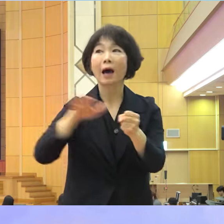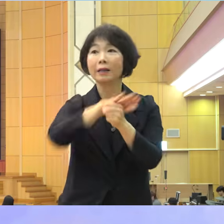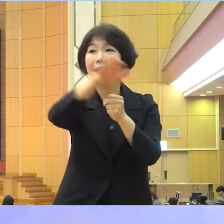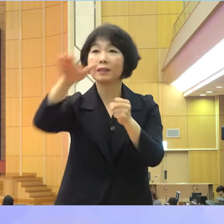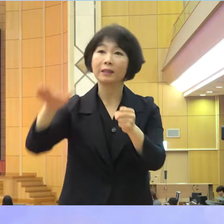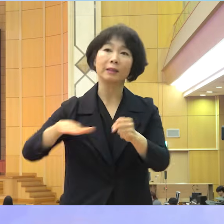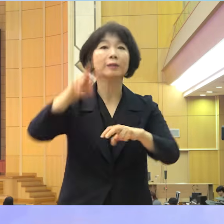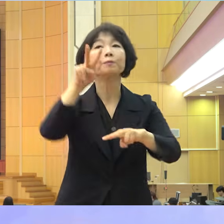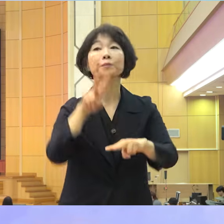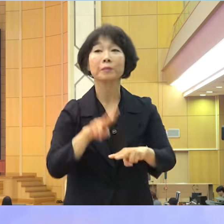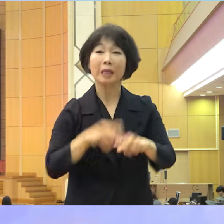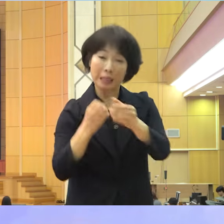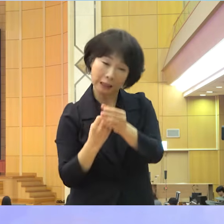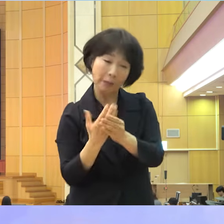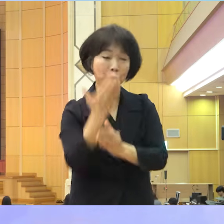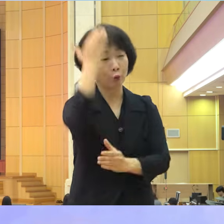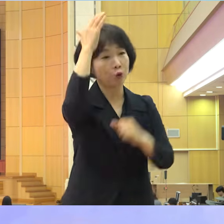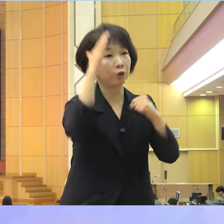사랑이